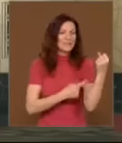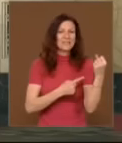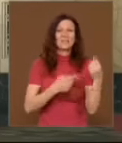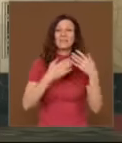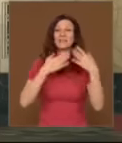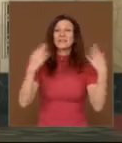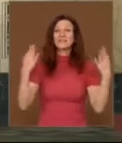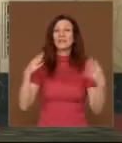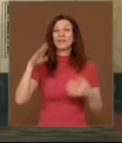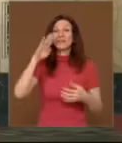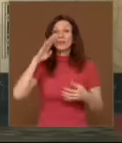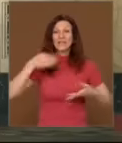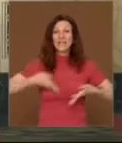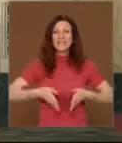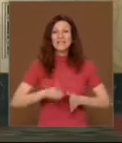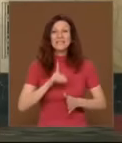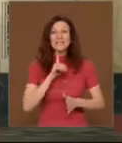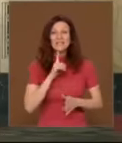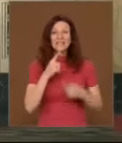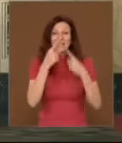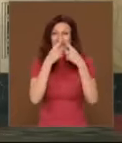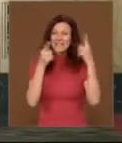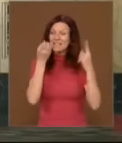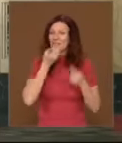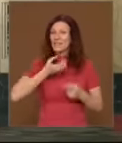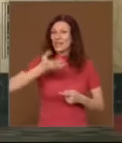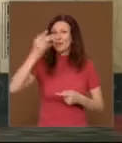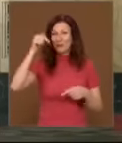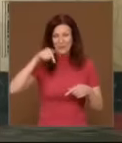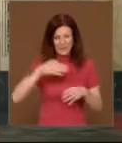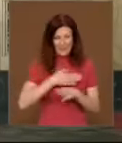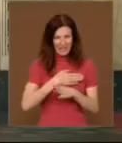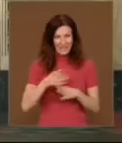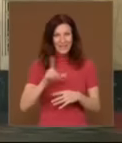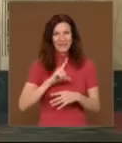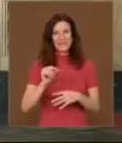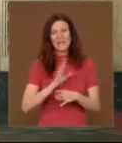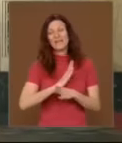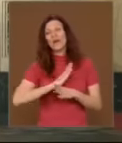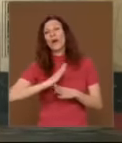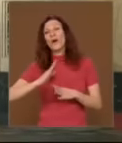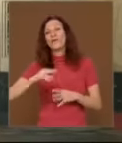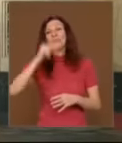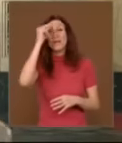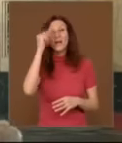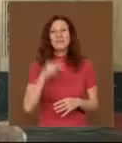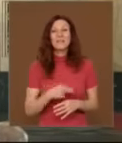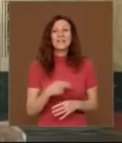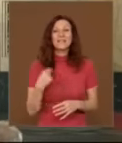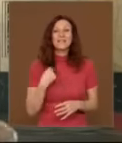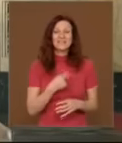Сина и Святаго Духа, ни не и присно, и во веки веков.